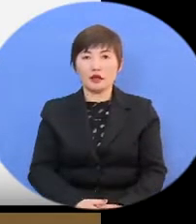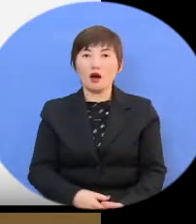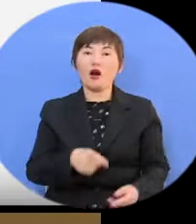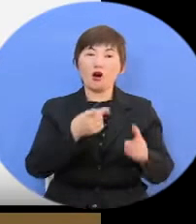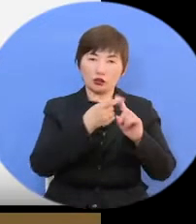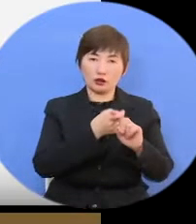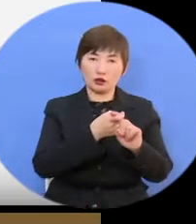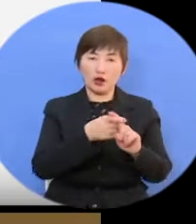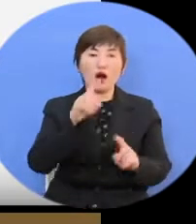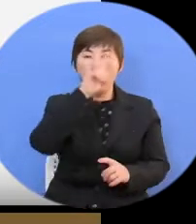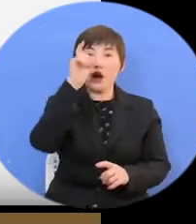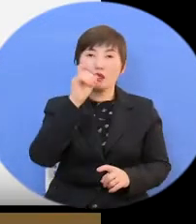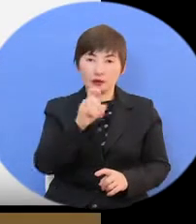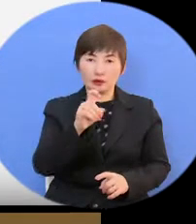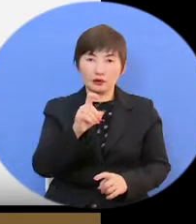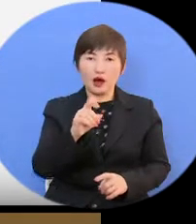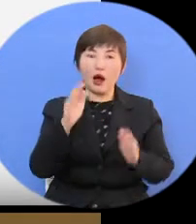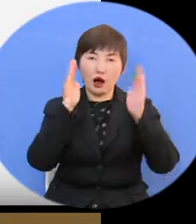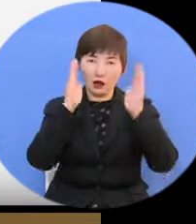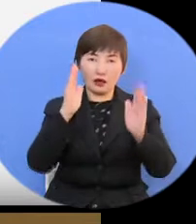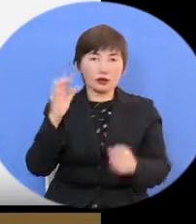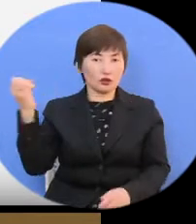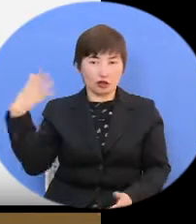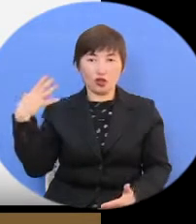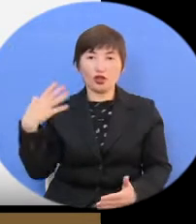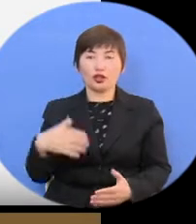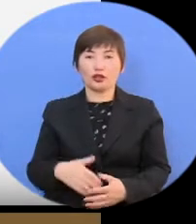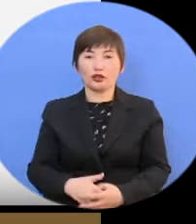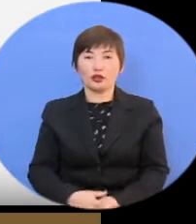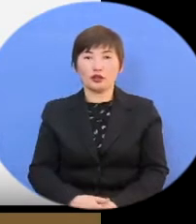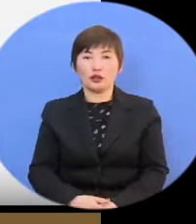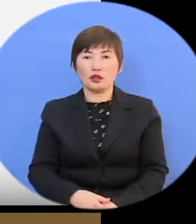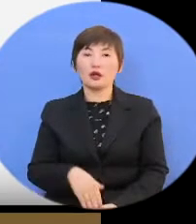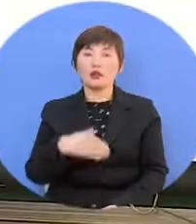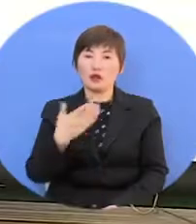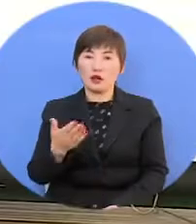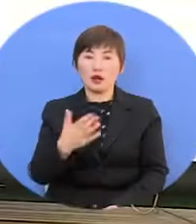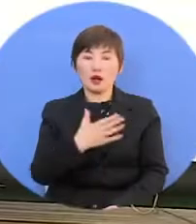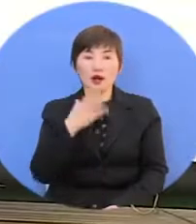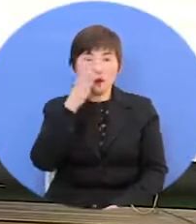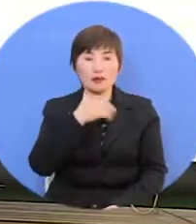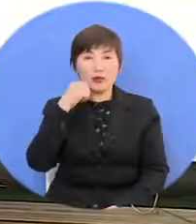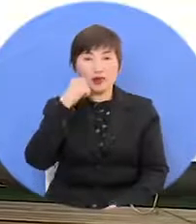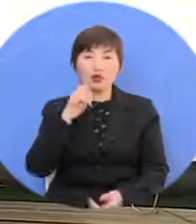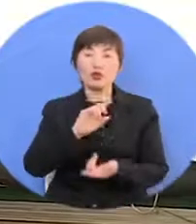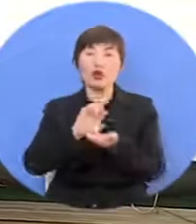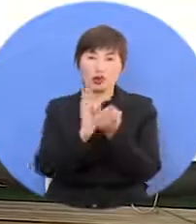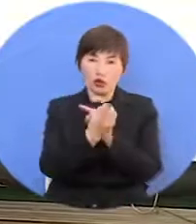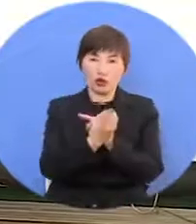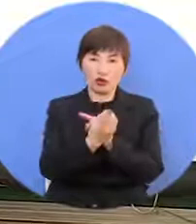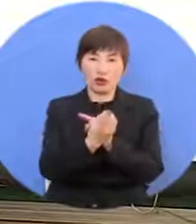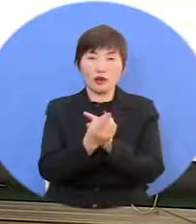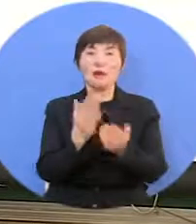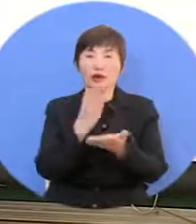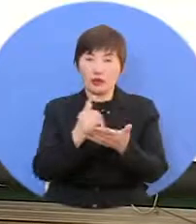Үүнтэй холбоотой нэг асуултыг багш нь асууя. Асуултаа анхааралтай сонсоорой. Та нарын маань бид ямарваа нэгэн өөрчлөлт илрэн гарч байна